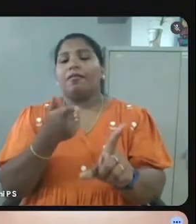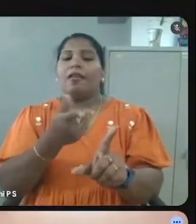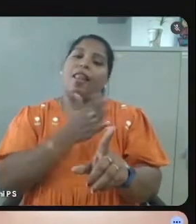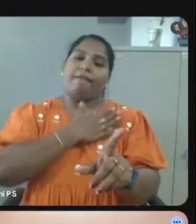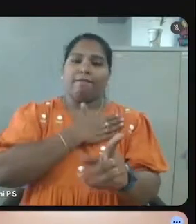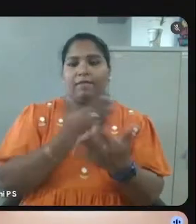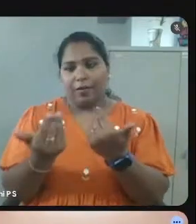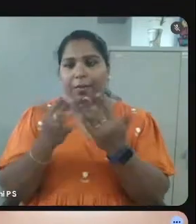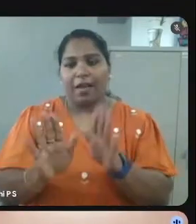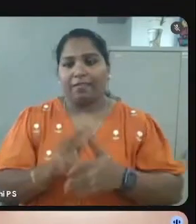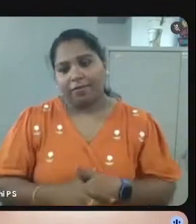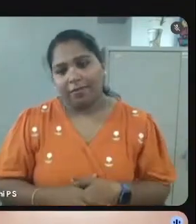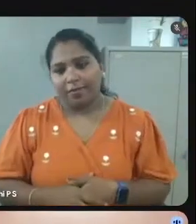കാണാവുന്നതാണ്.